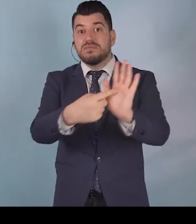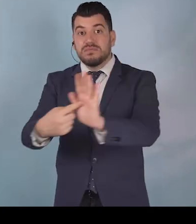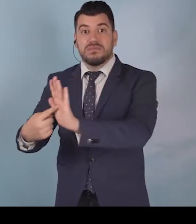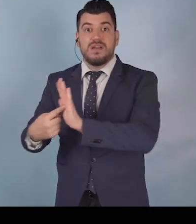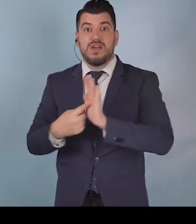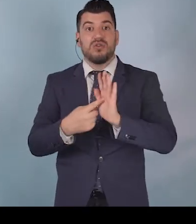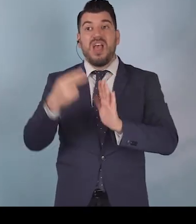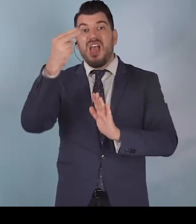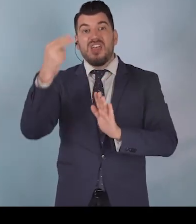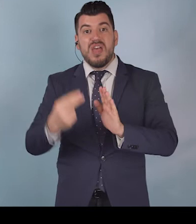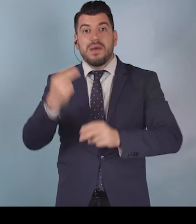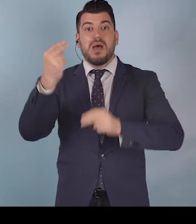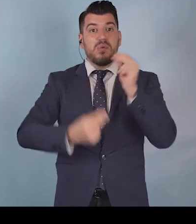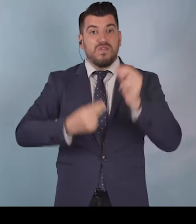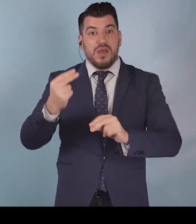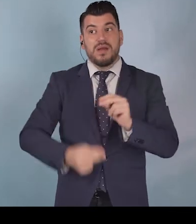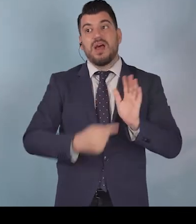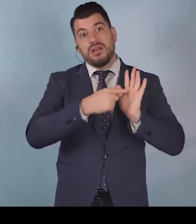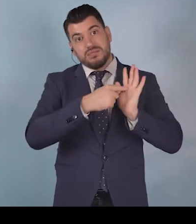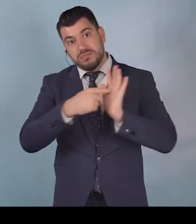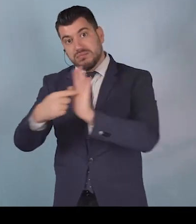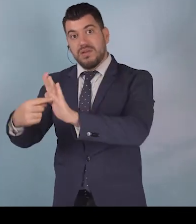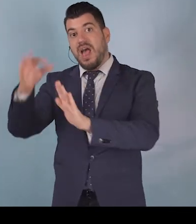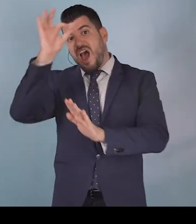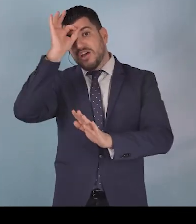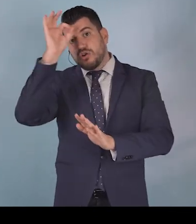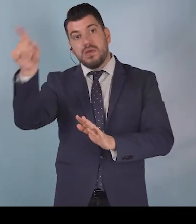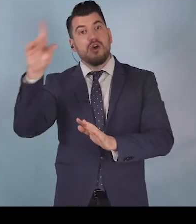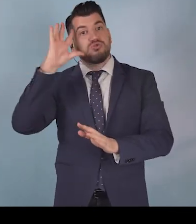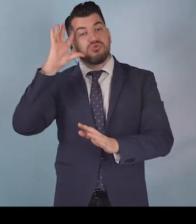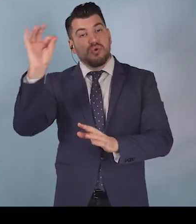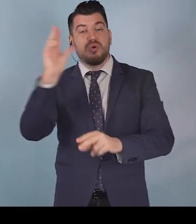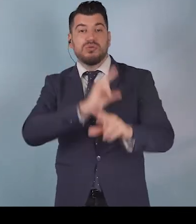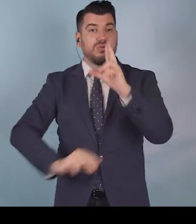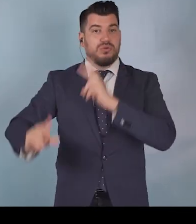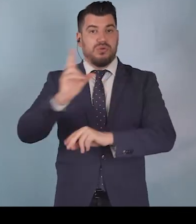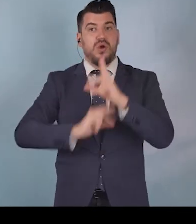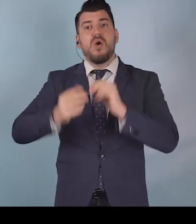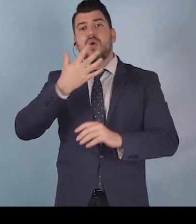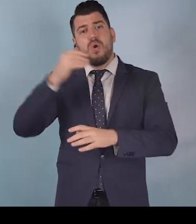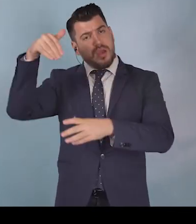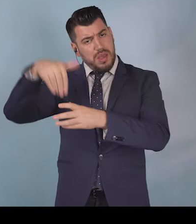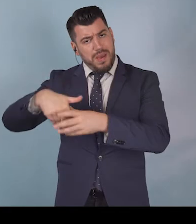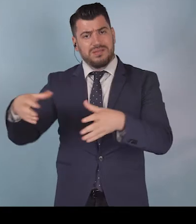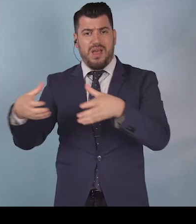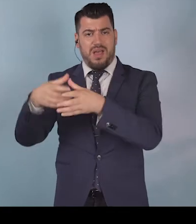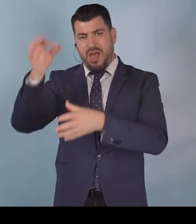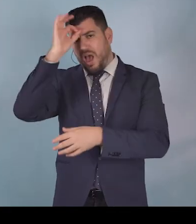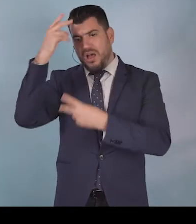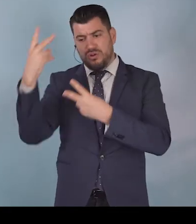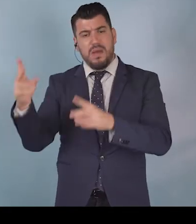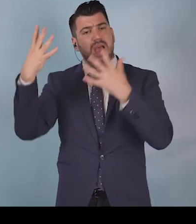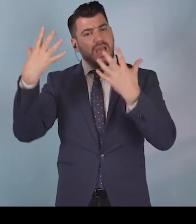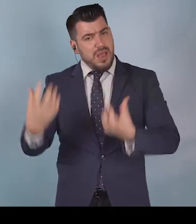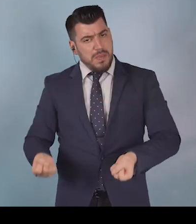θέματα να είναι ανοιχτά μέσα στην αστυνομία να συζητιούνται. Γιατί και μέσα στο σώμα της αστυνομίας υπάρχουν